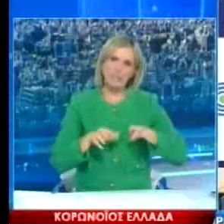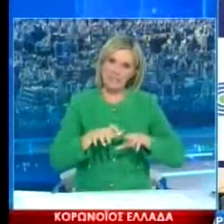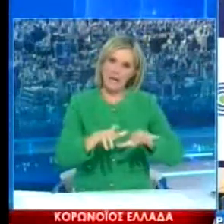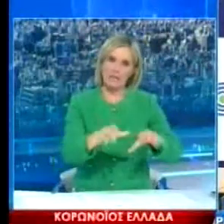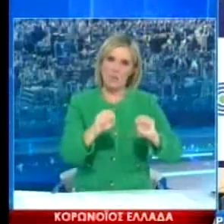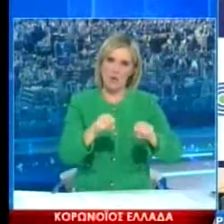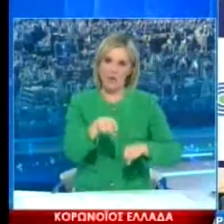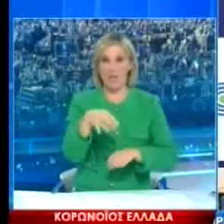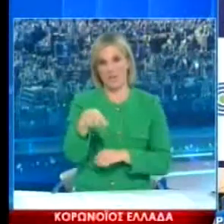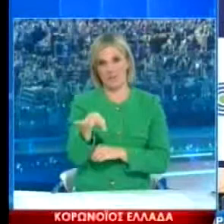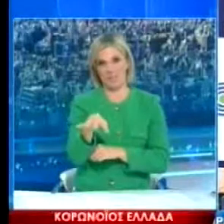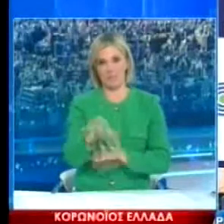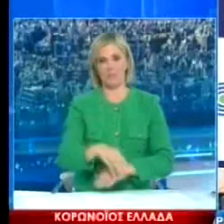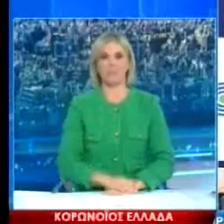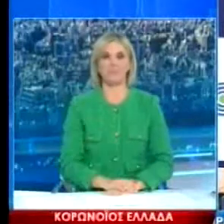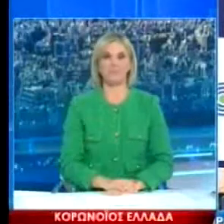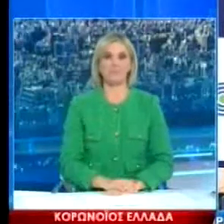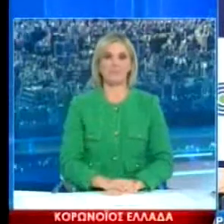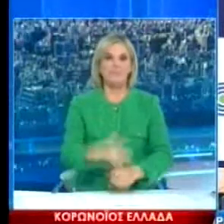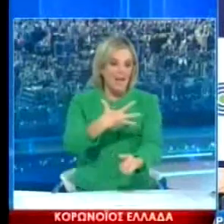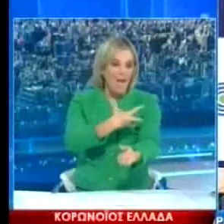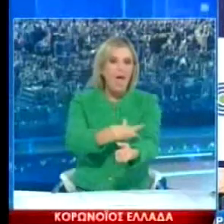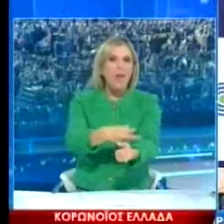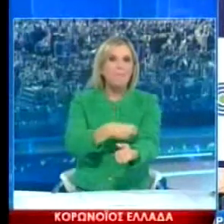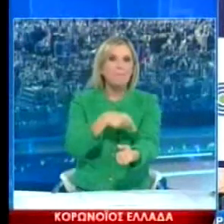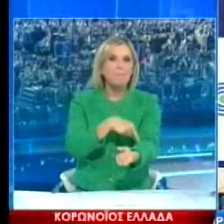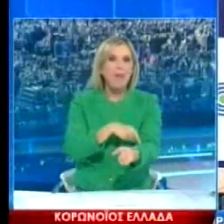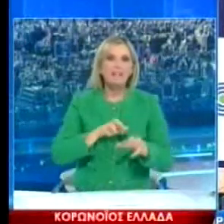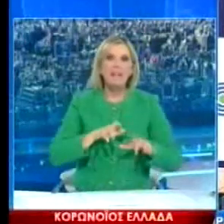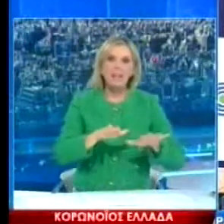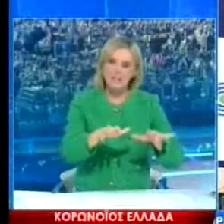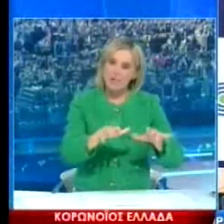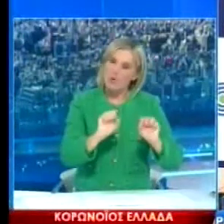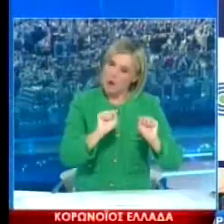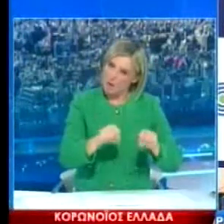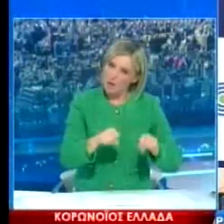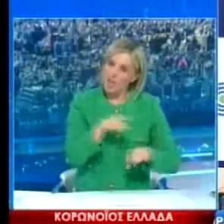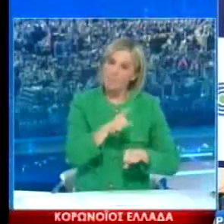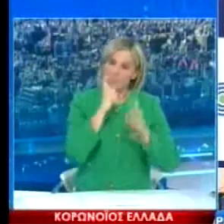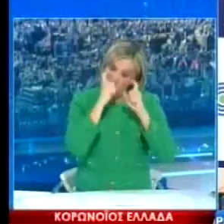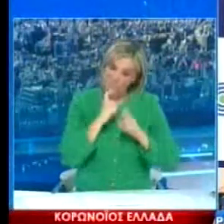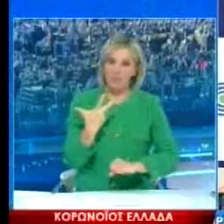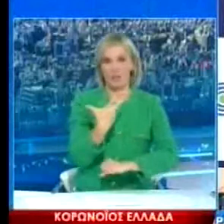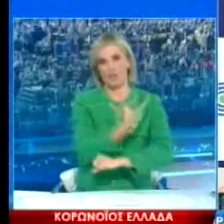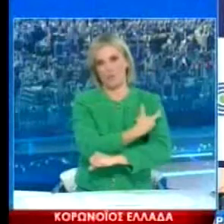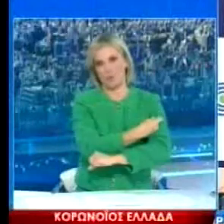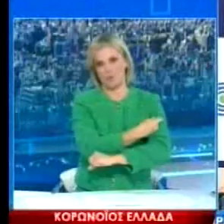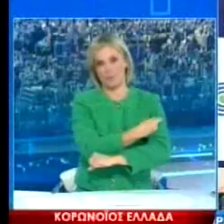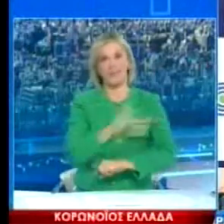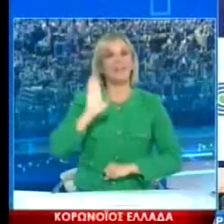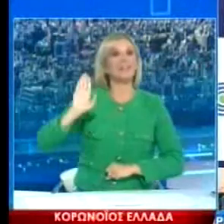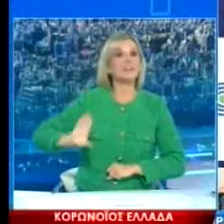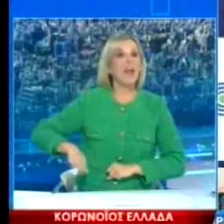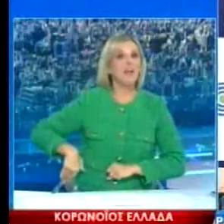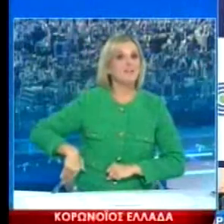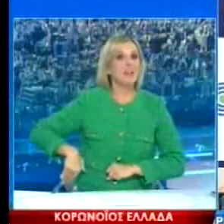θεραπείες, αιματολογικός καρκίνος κατά την τελευταία πενταετία. Και η τελευταία μεγάλη